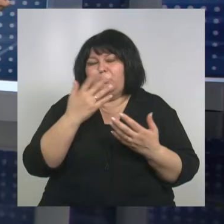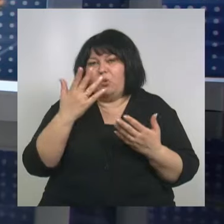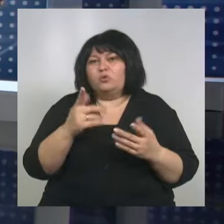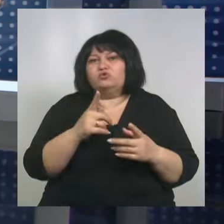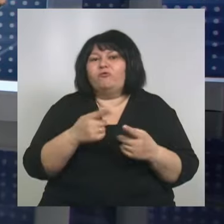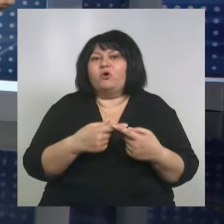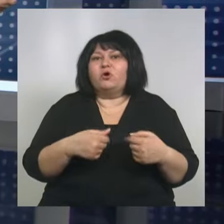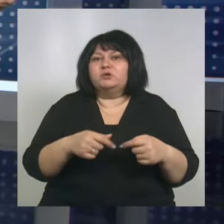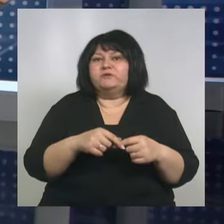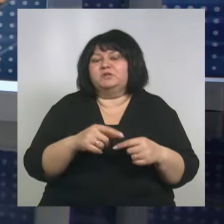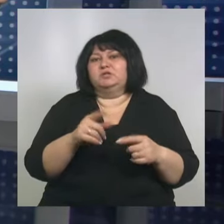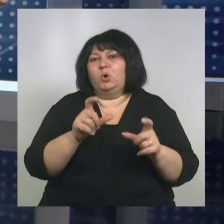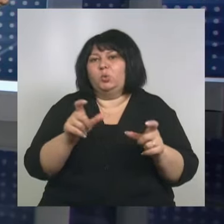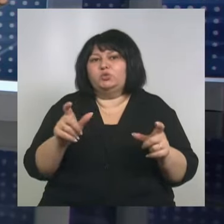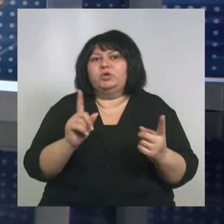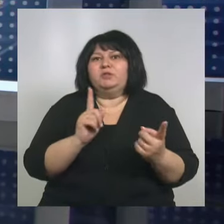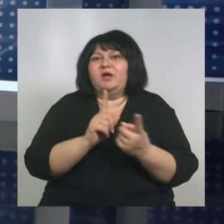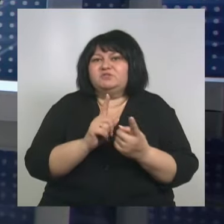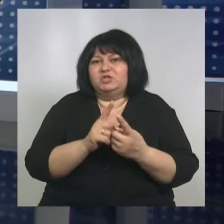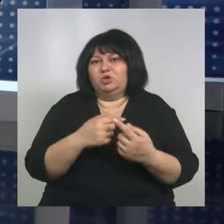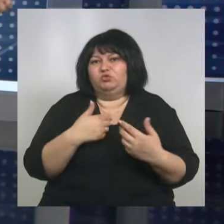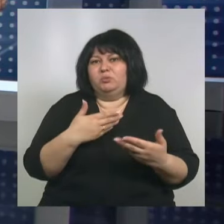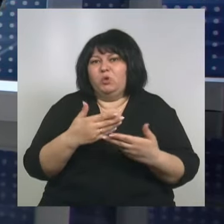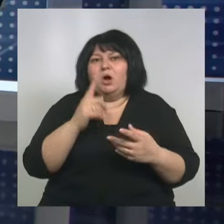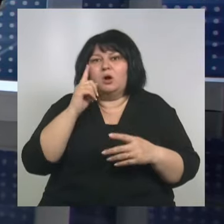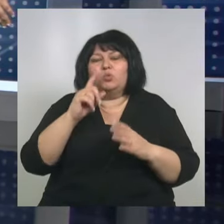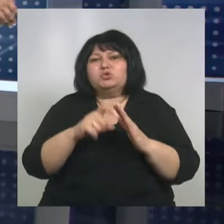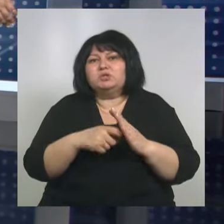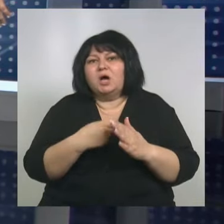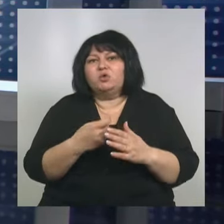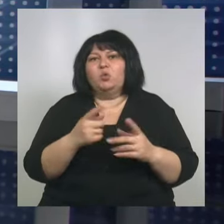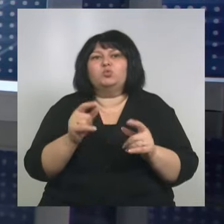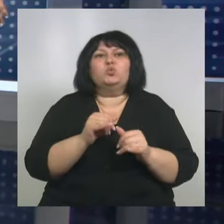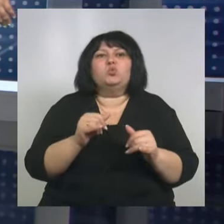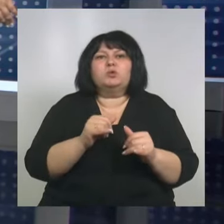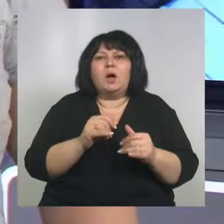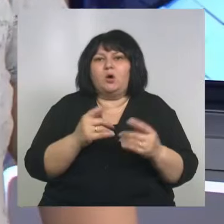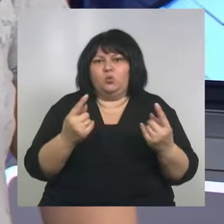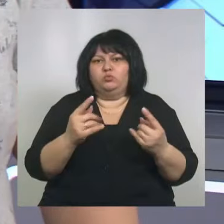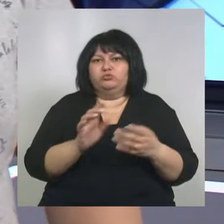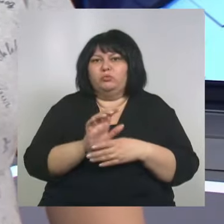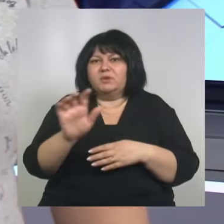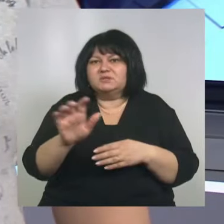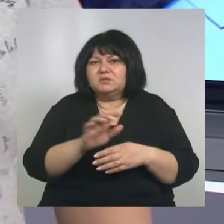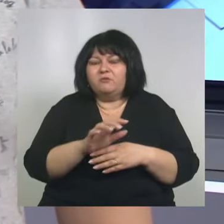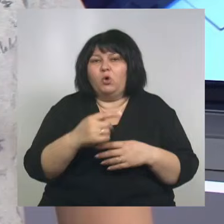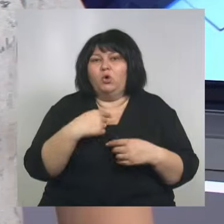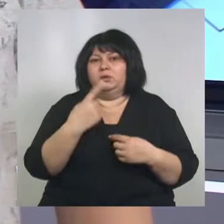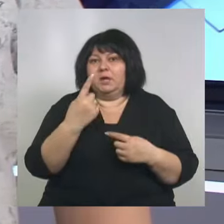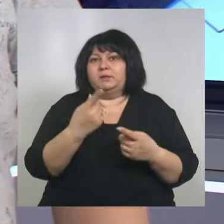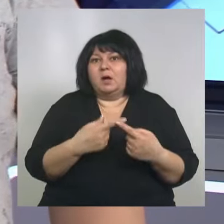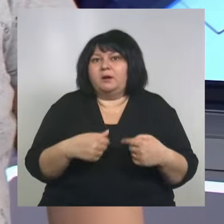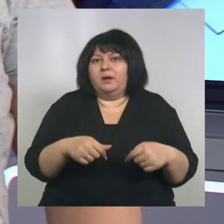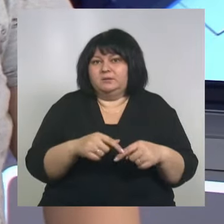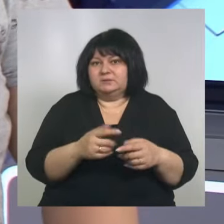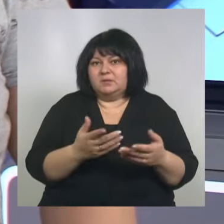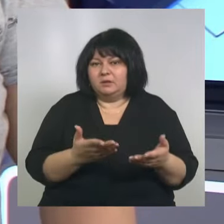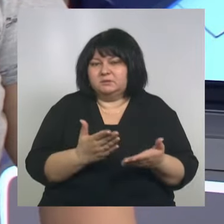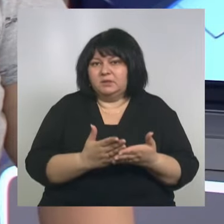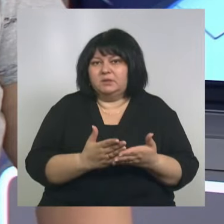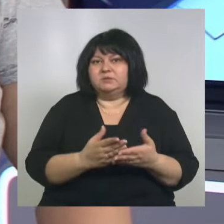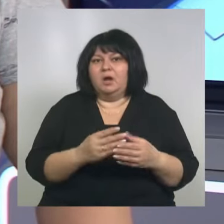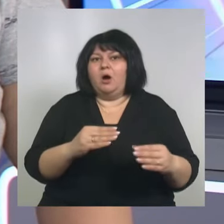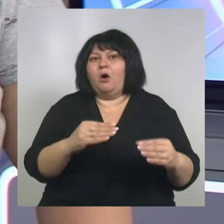тоже люди идут навстречу когда узнают куда эта помощь Куда мы делаем такую крупную поставку у нас даже вот одна организация